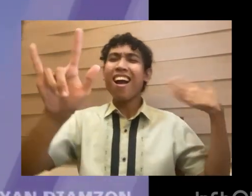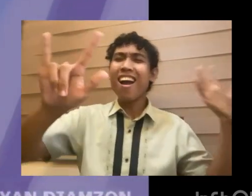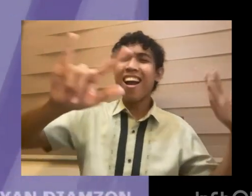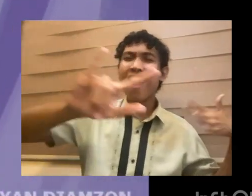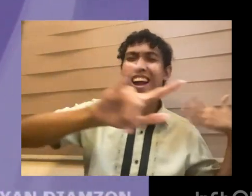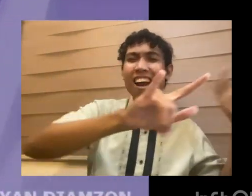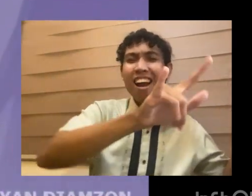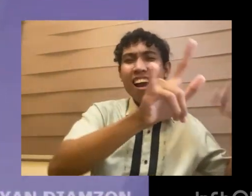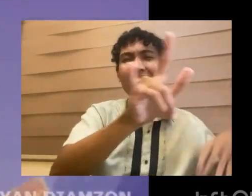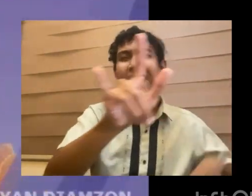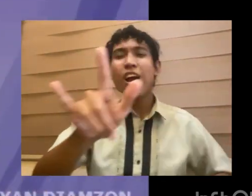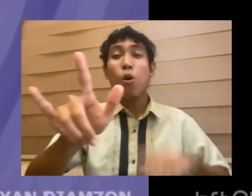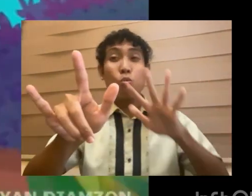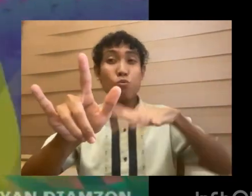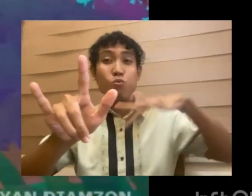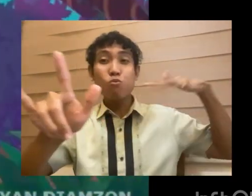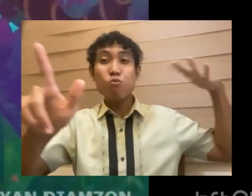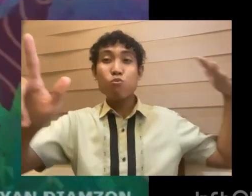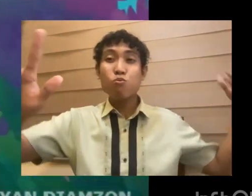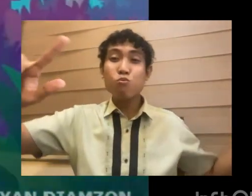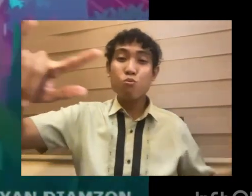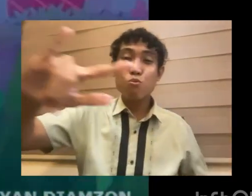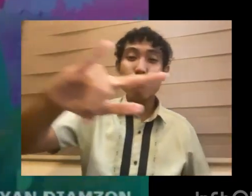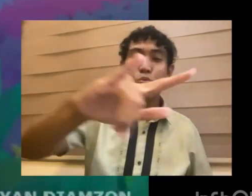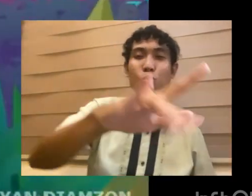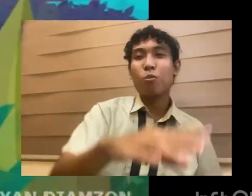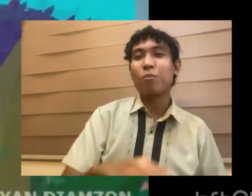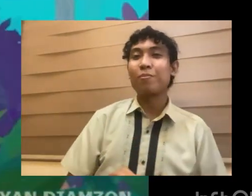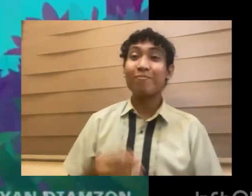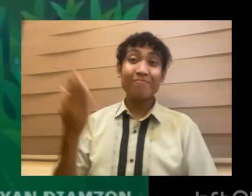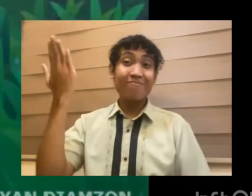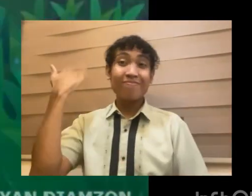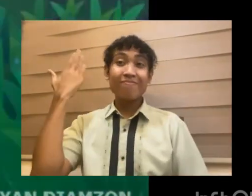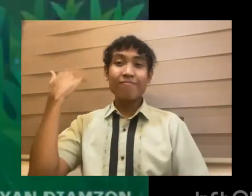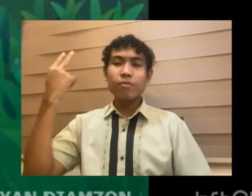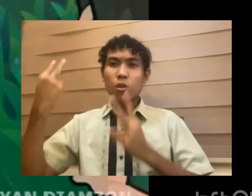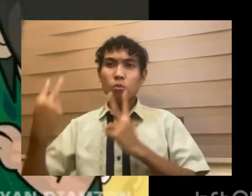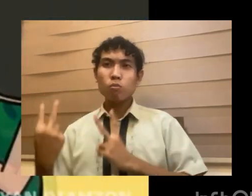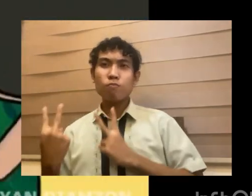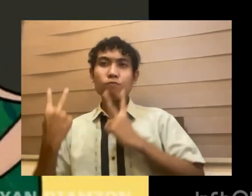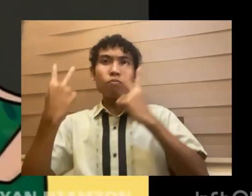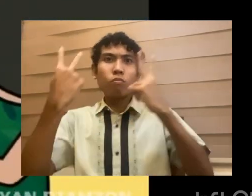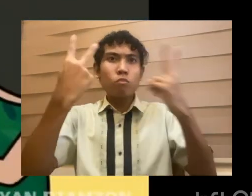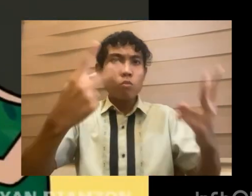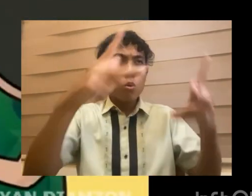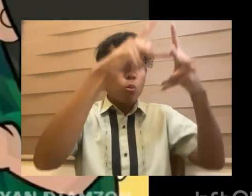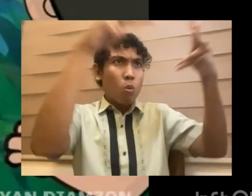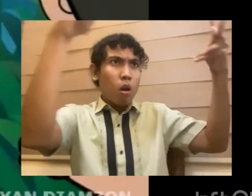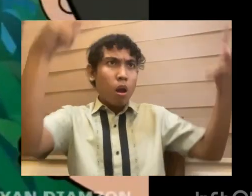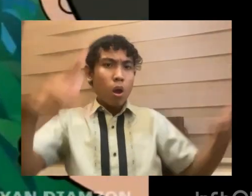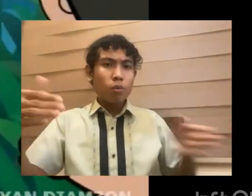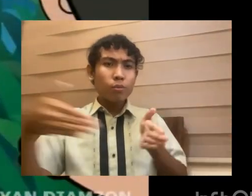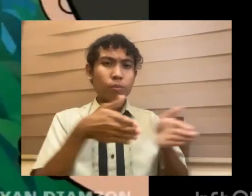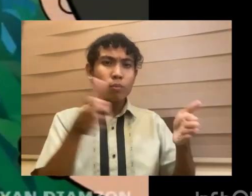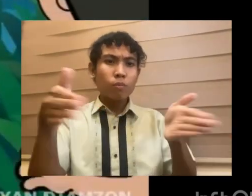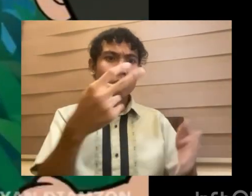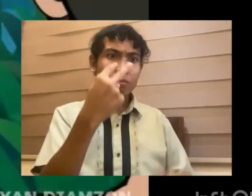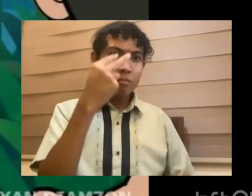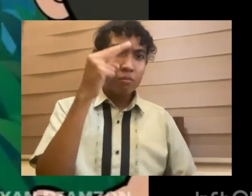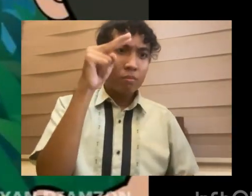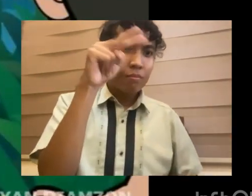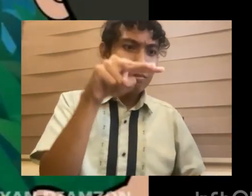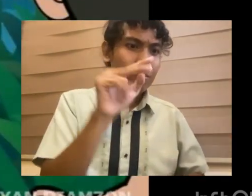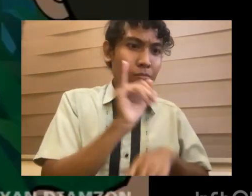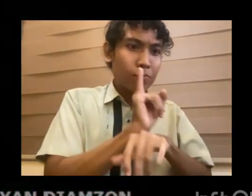lumipad. Magic talaga! Nung isang araw nga, bumisita kami sa palasyo, sa may sapa, at meron